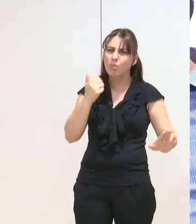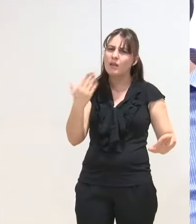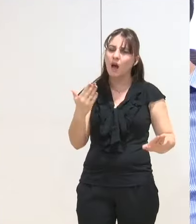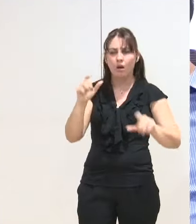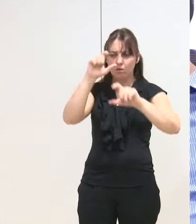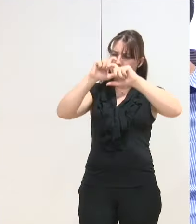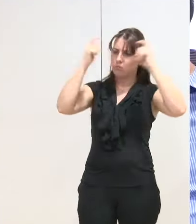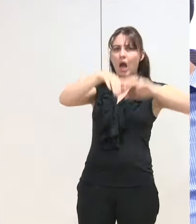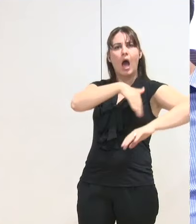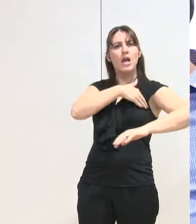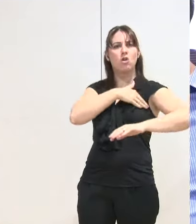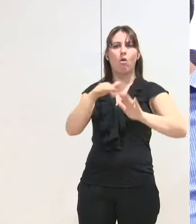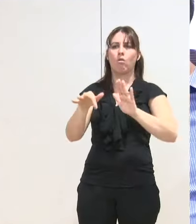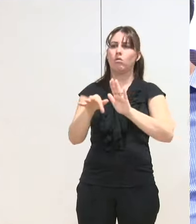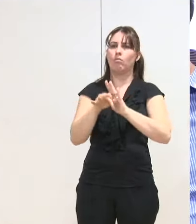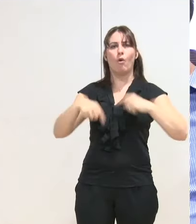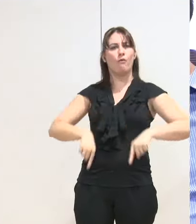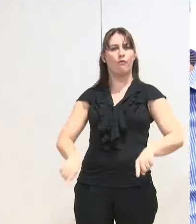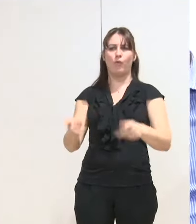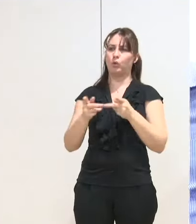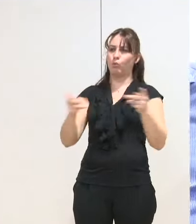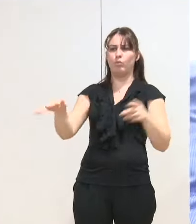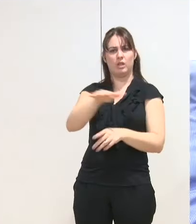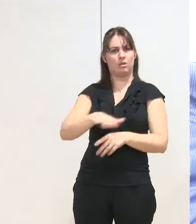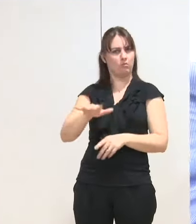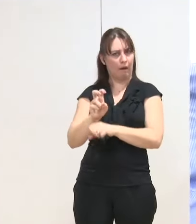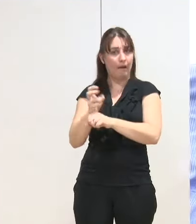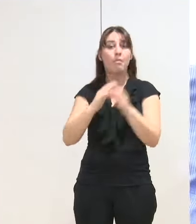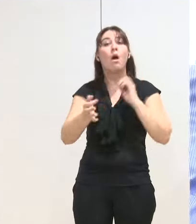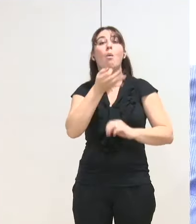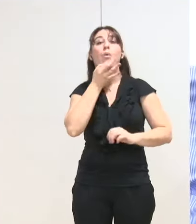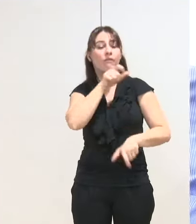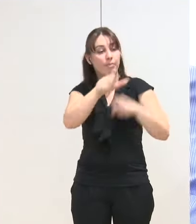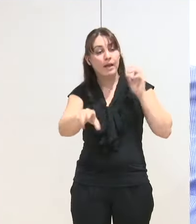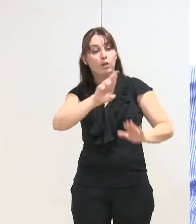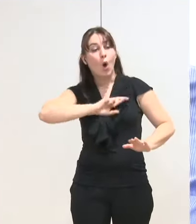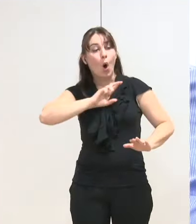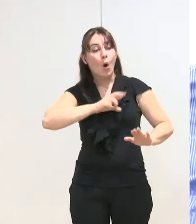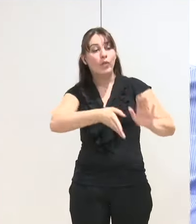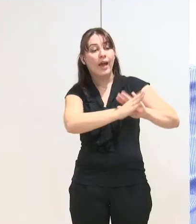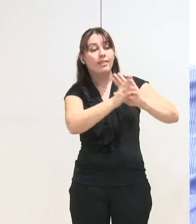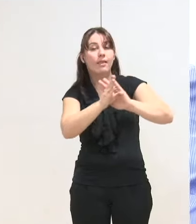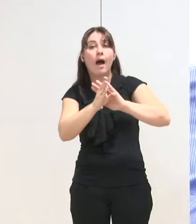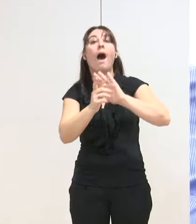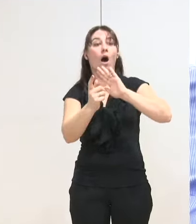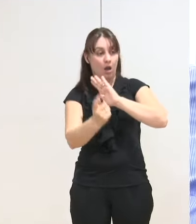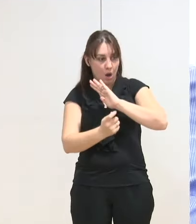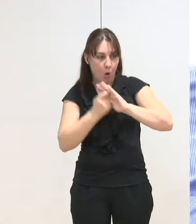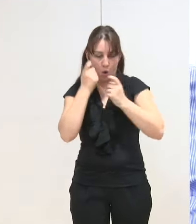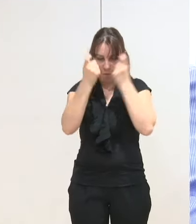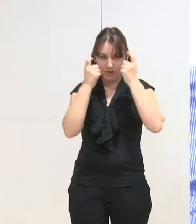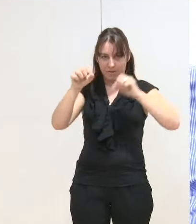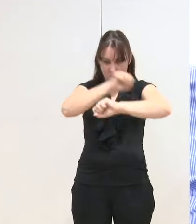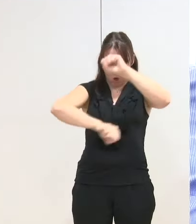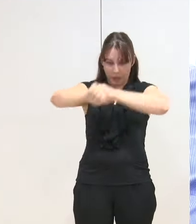fonction public mais de profiter des départs à la retraite pour opérer un redéploiement qui